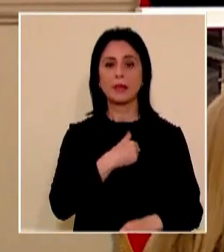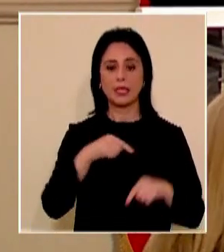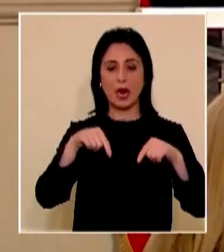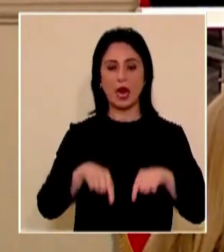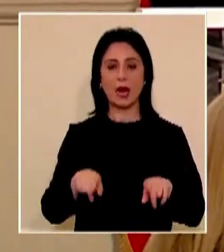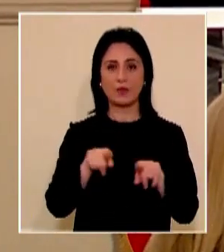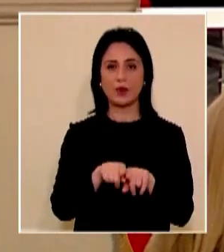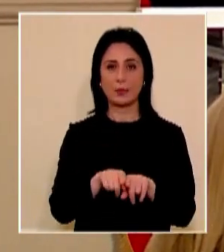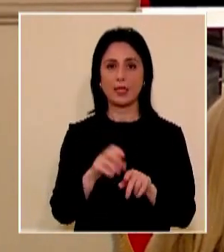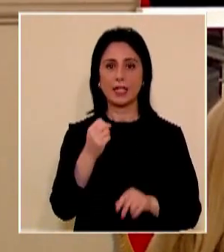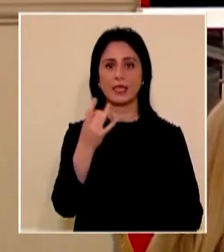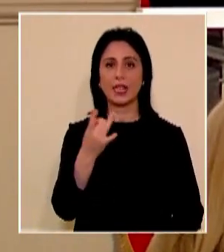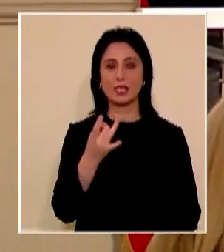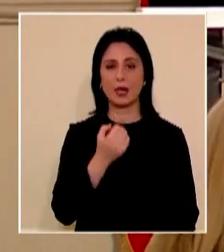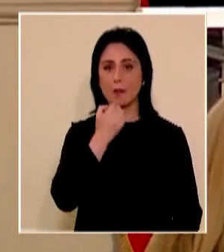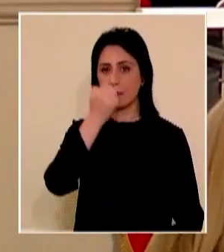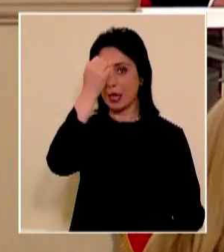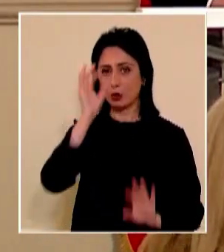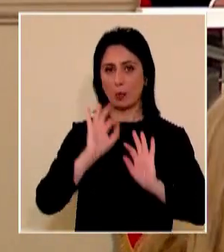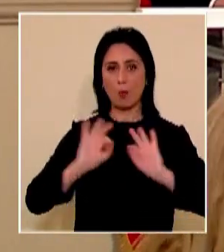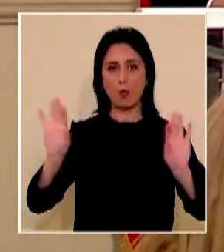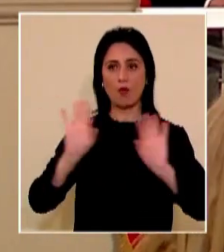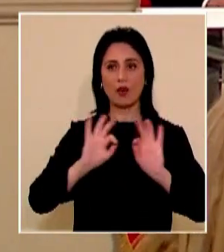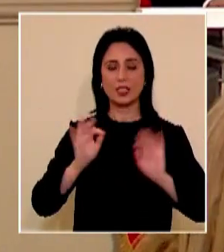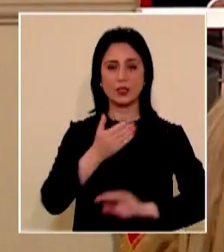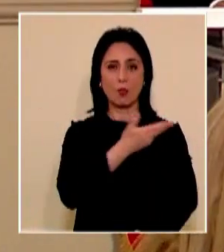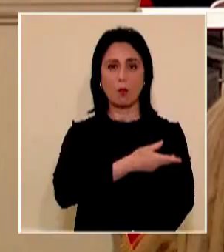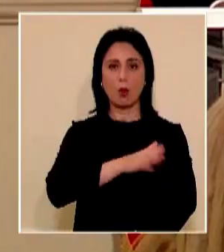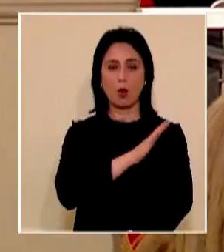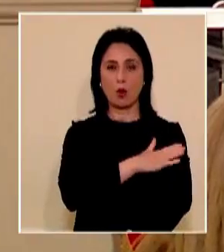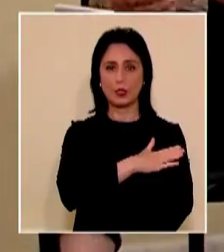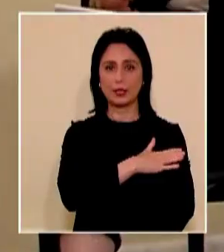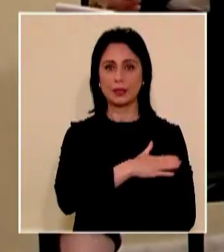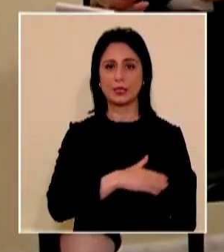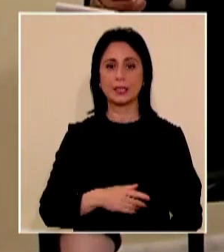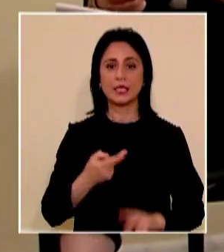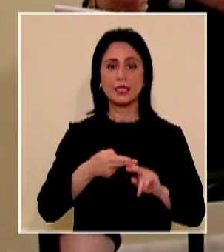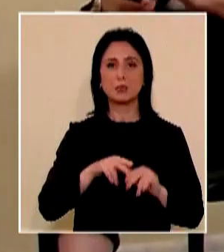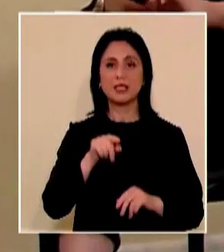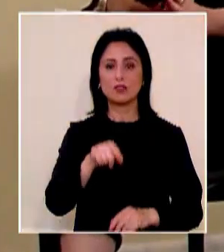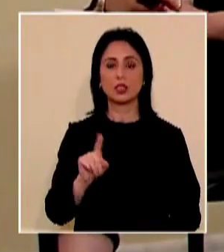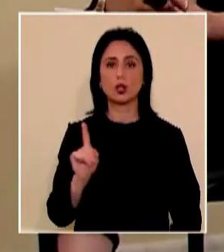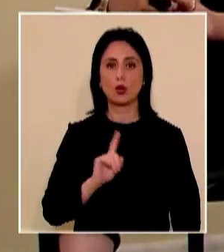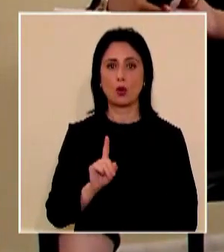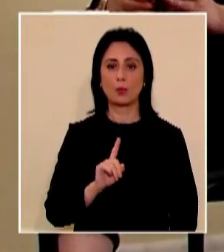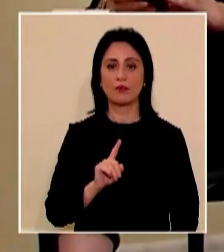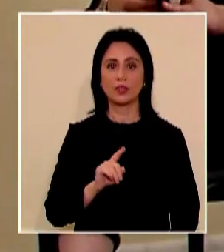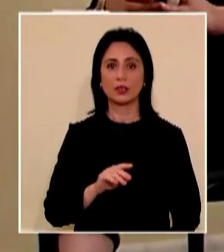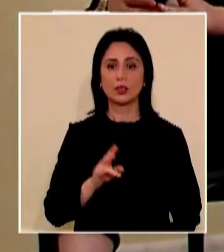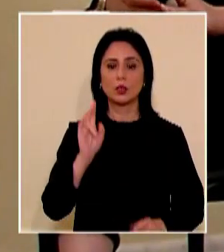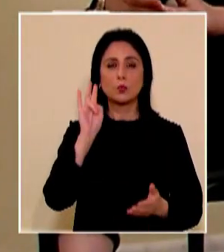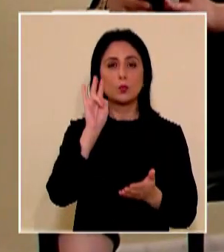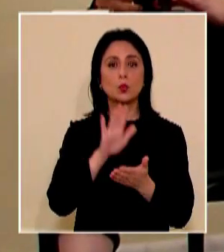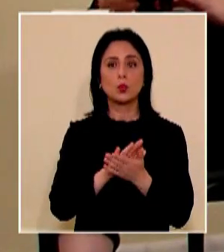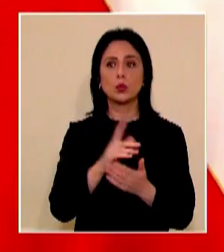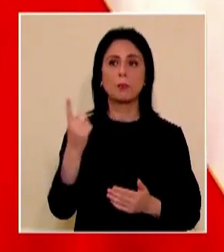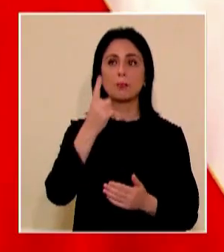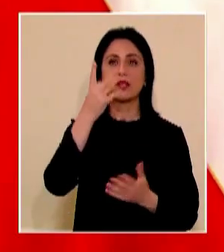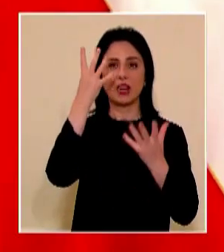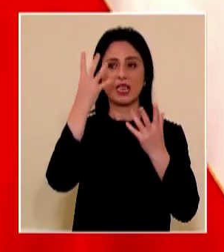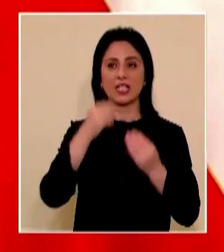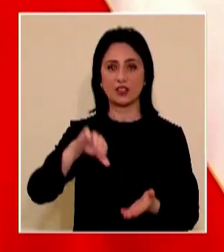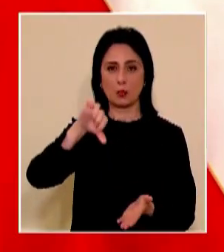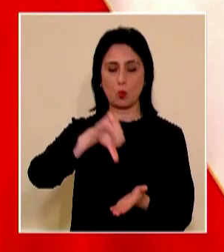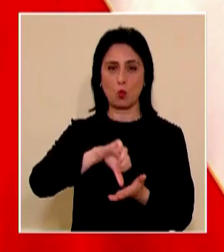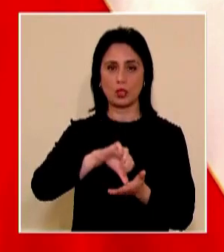rozmowę. Tutaj jeszcze raz chciałabym podziękować Polsce za to, że zawsze